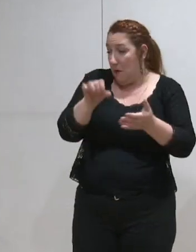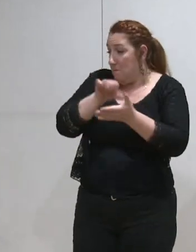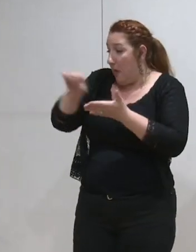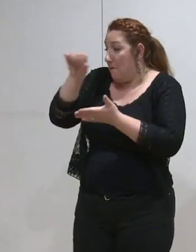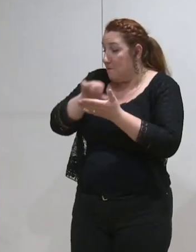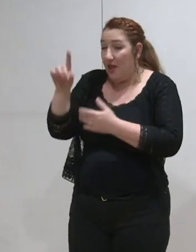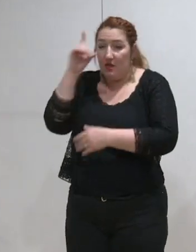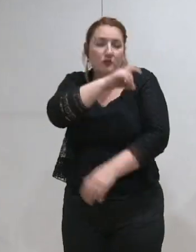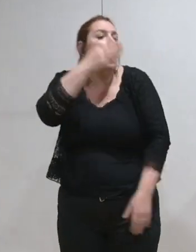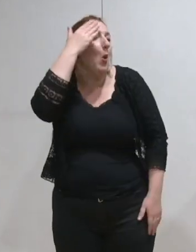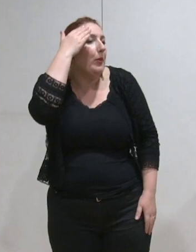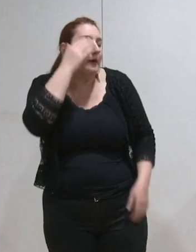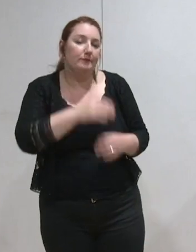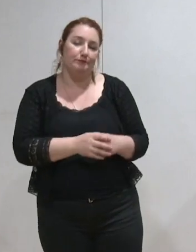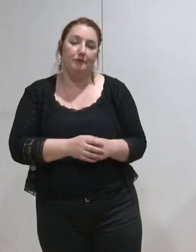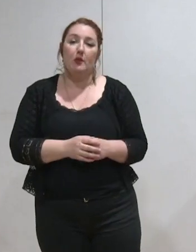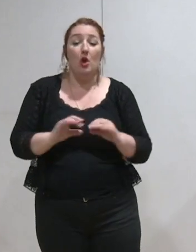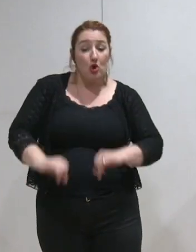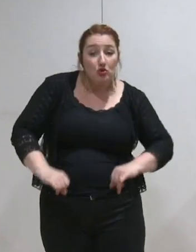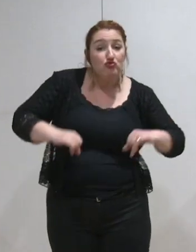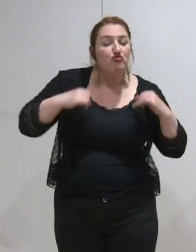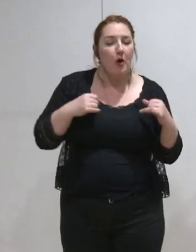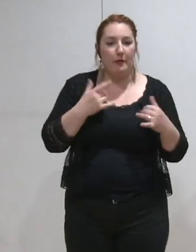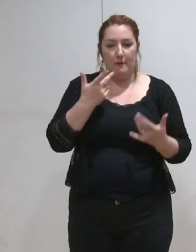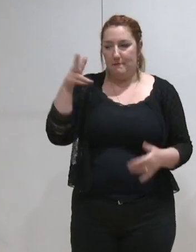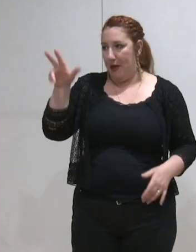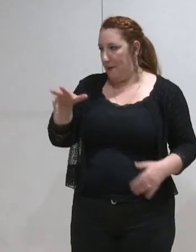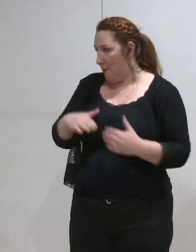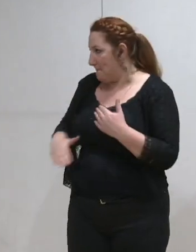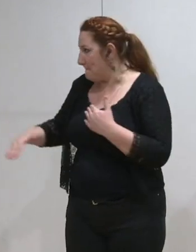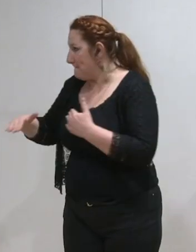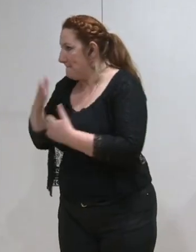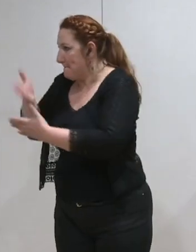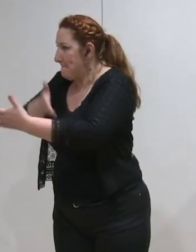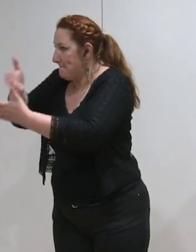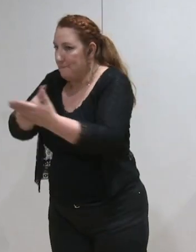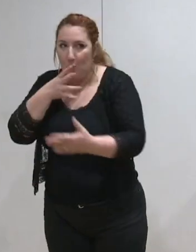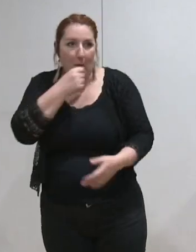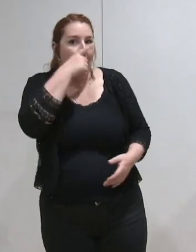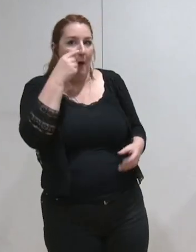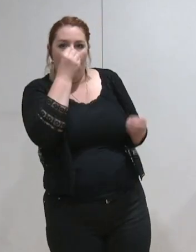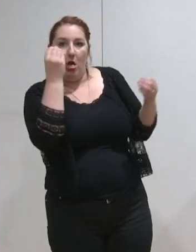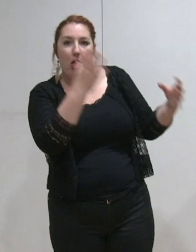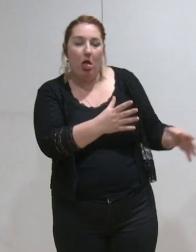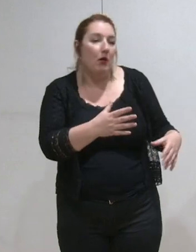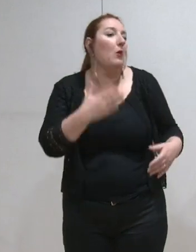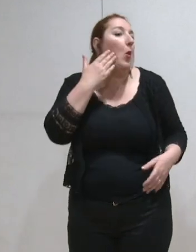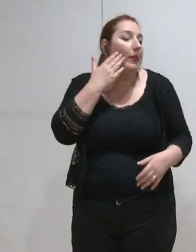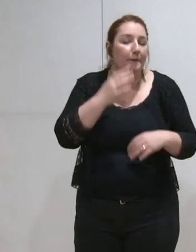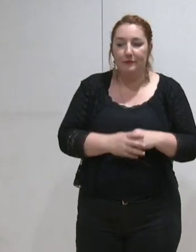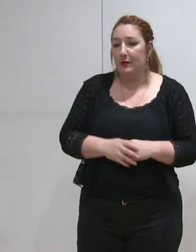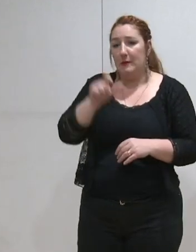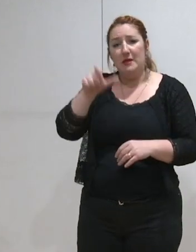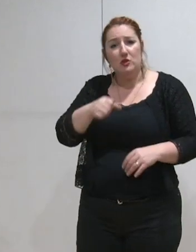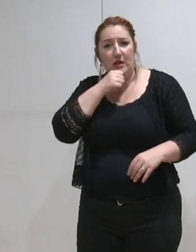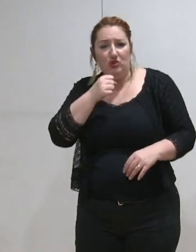ne connaît pas un jeune qui ne trouve pas d'appartement pour quitter le domicile parental qui ne connaît pas une personne très âgée qui reste dans un immeuble mal